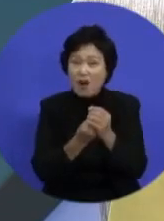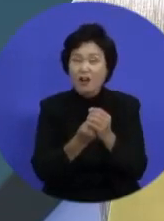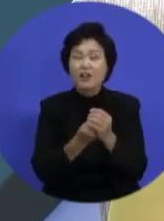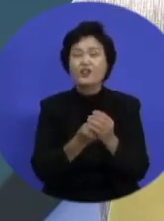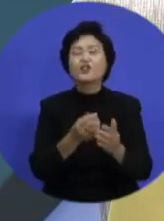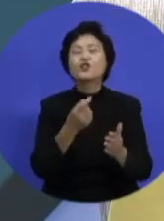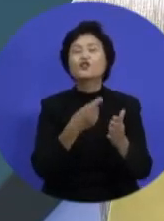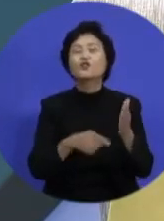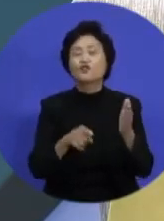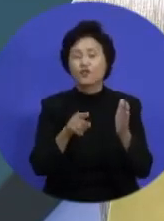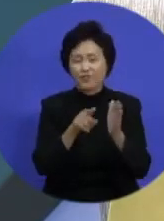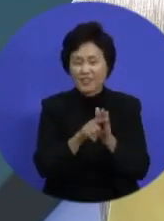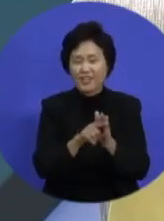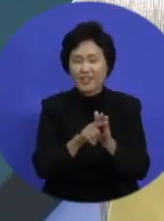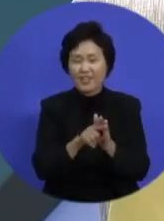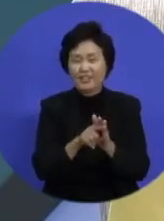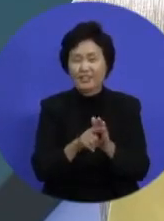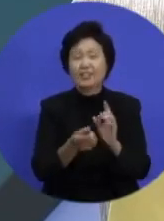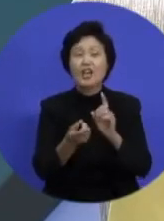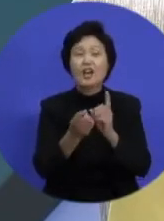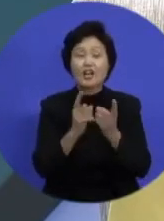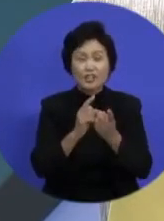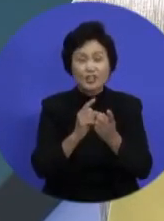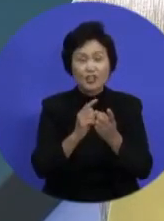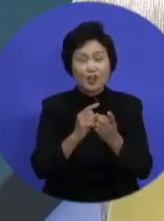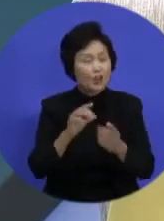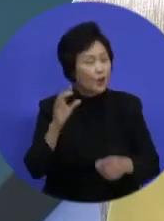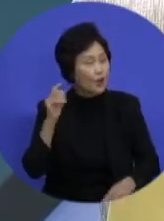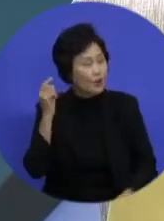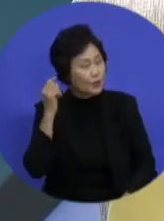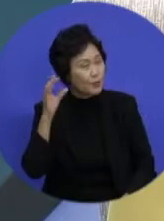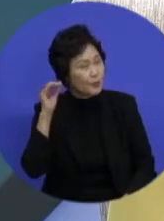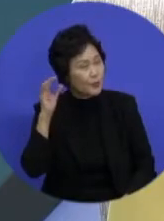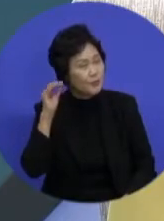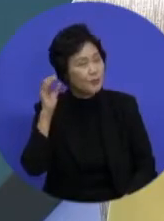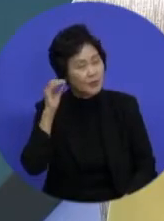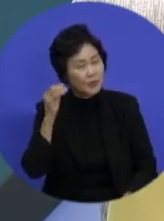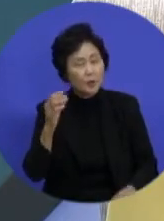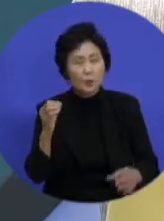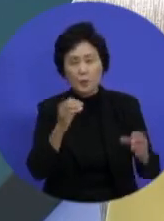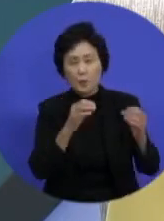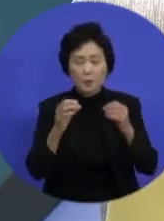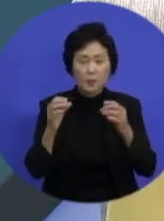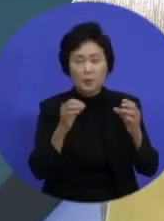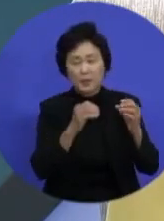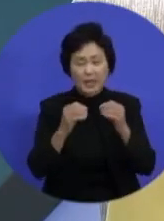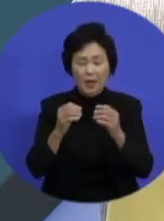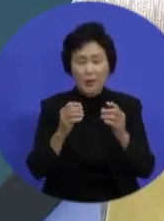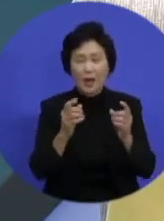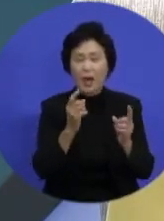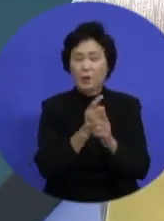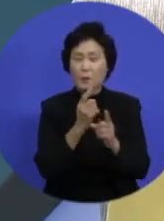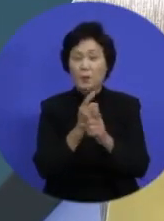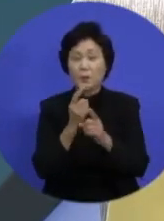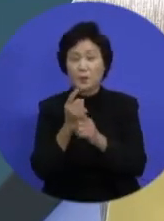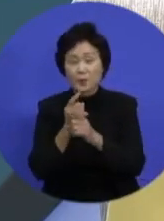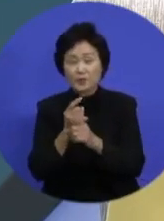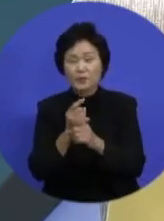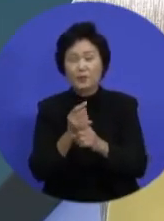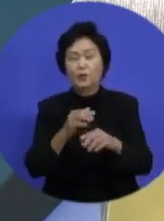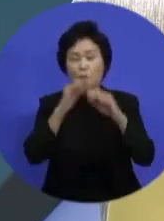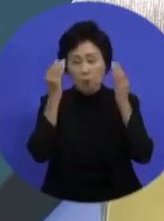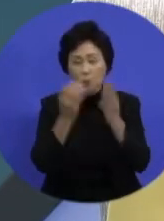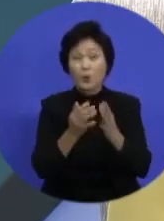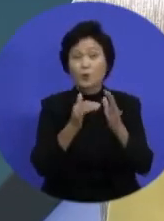좀 이 법이 통과되면 네. 안 된다. 네. 예. 좀 더 보듬고 다듬어서 모두에게 네. 이게